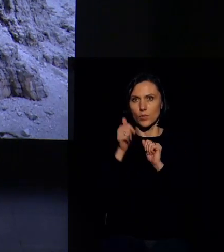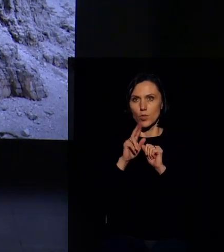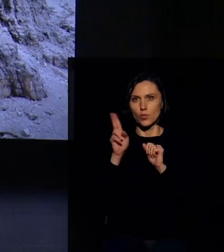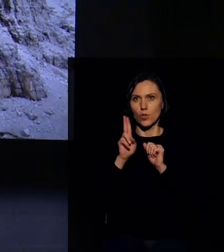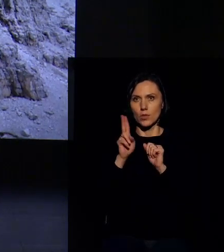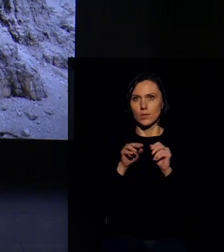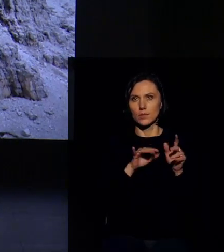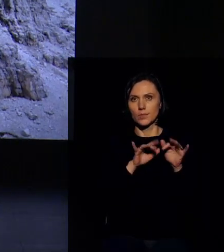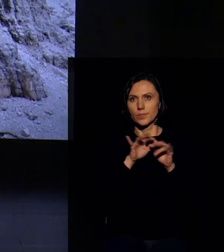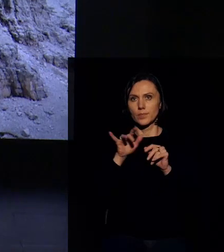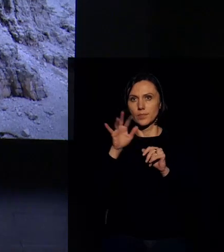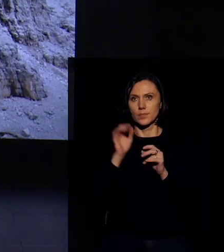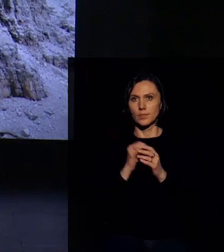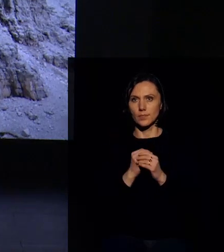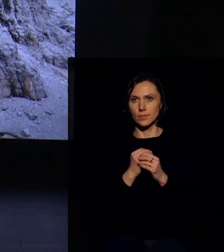którzy właśnie się przemieszczają.